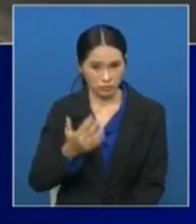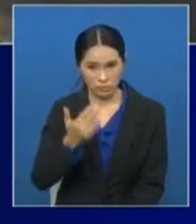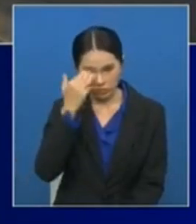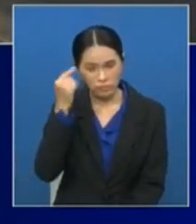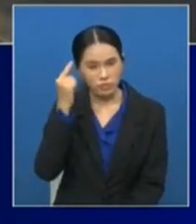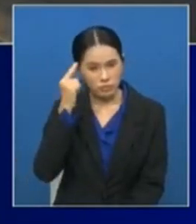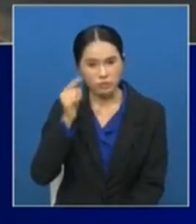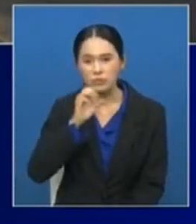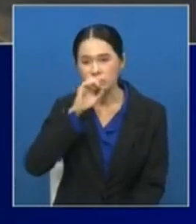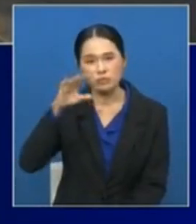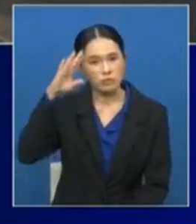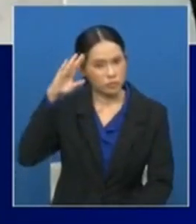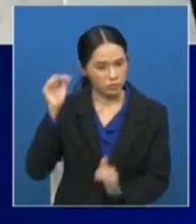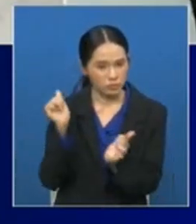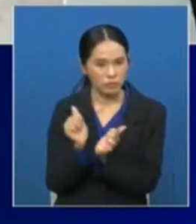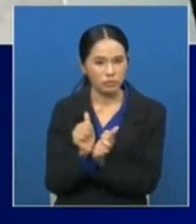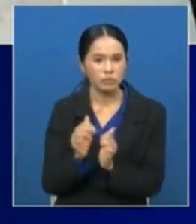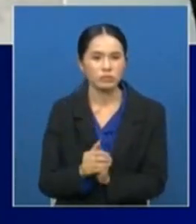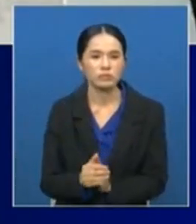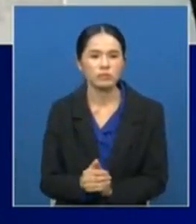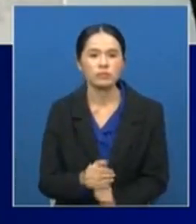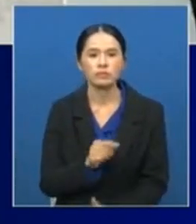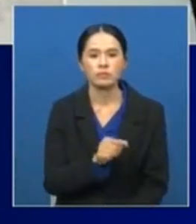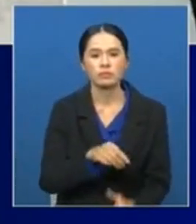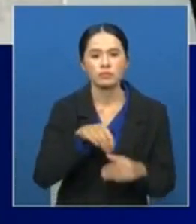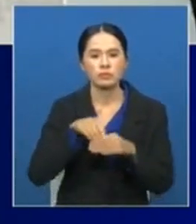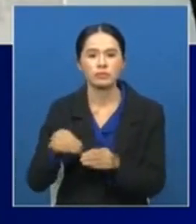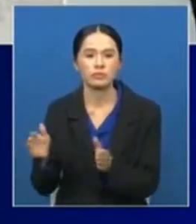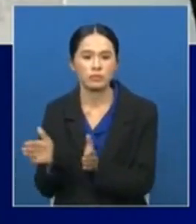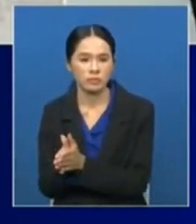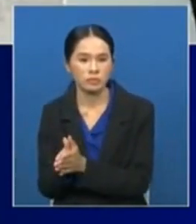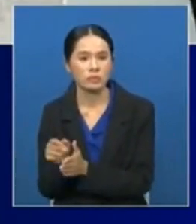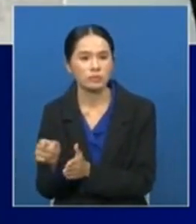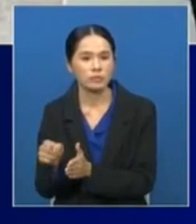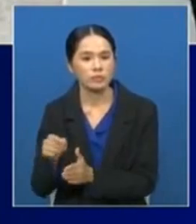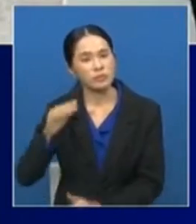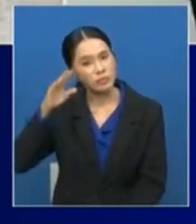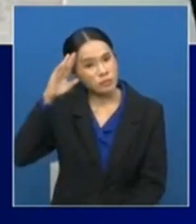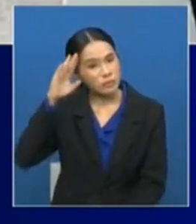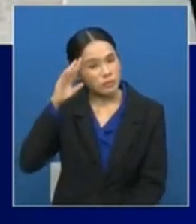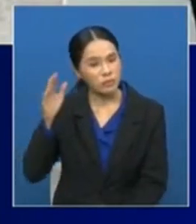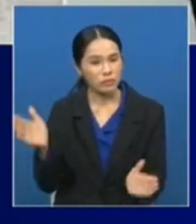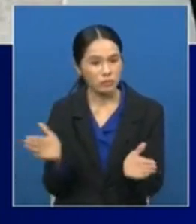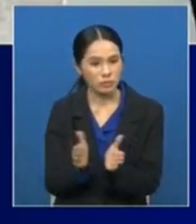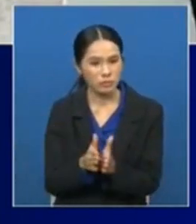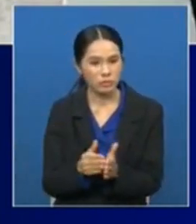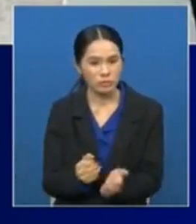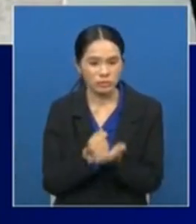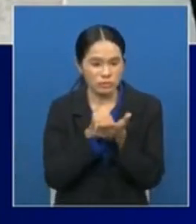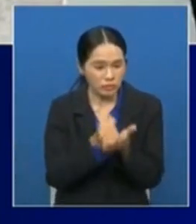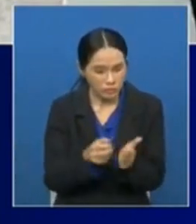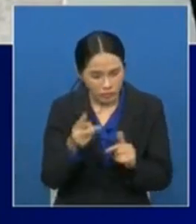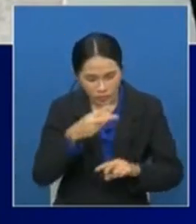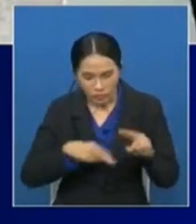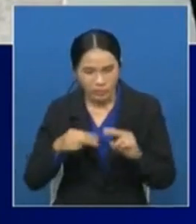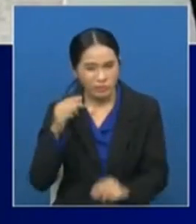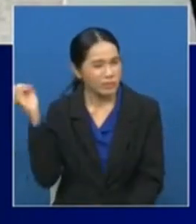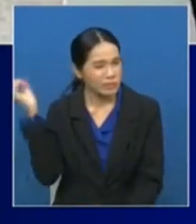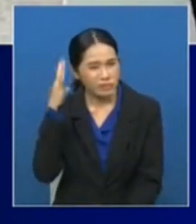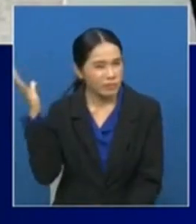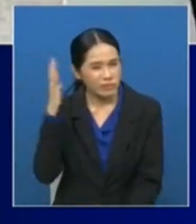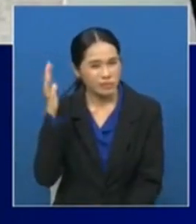รู้ว่าเราเคยไปแจ้งความ หรือเอาพี่แนนไปอยู่กับพี่ทหารอากาศคนนั้น ไปช่วยประคับประคองหน่อย เสียงดังสนั่นซอยเลย